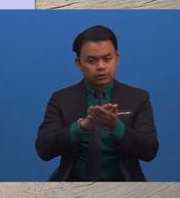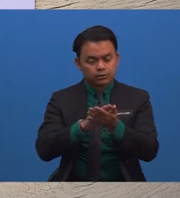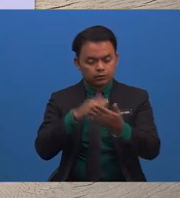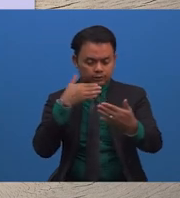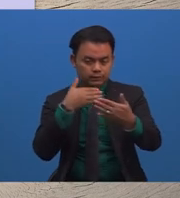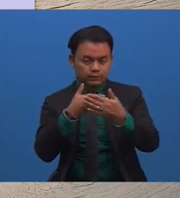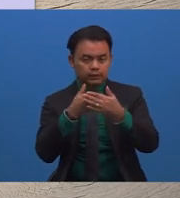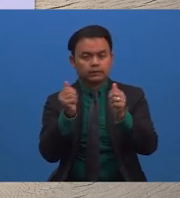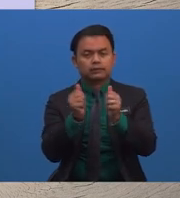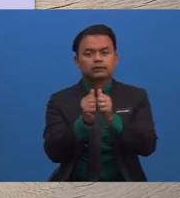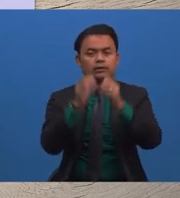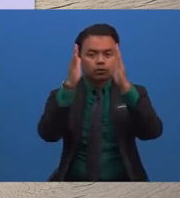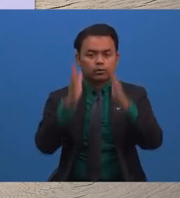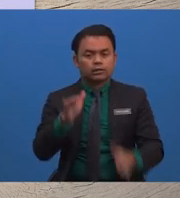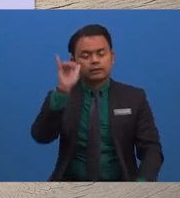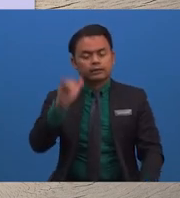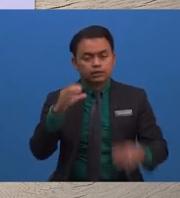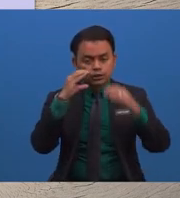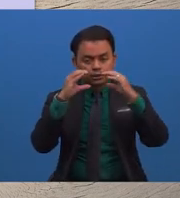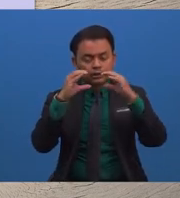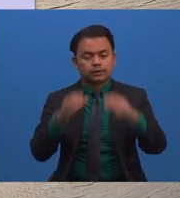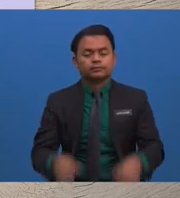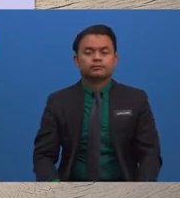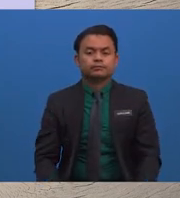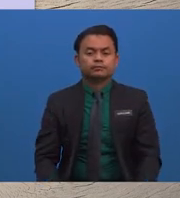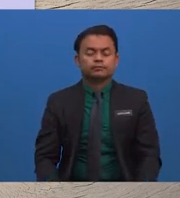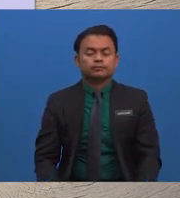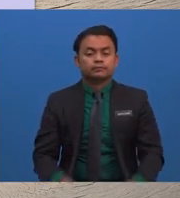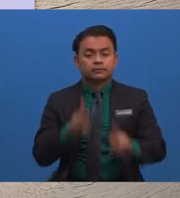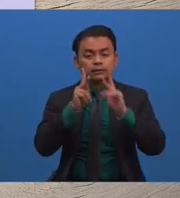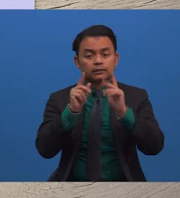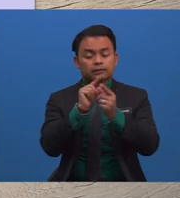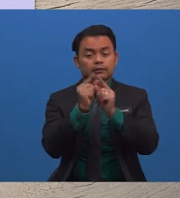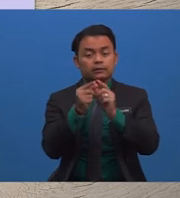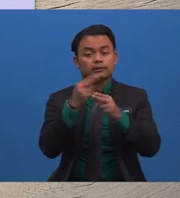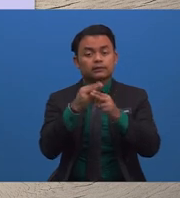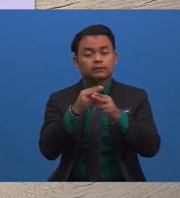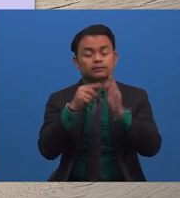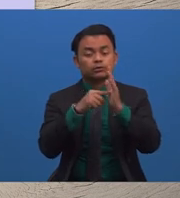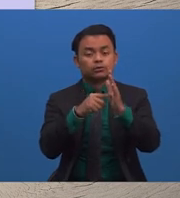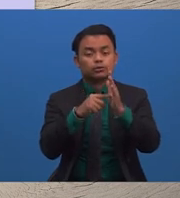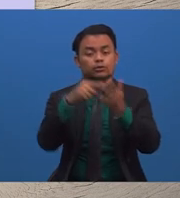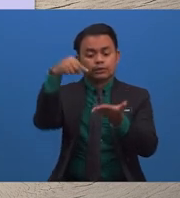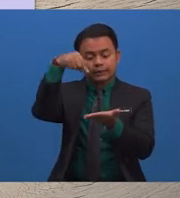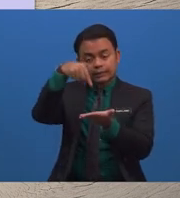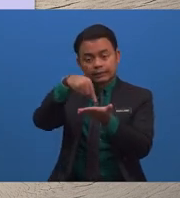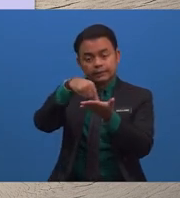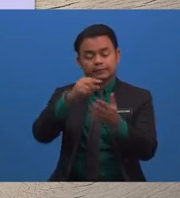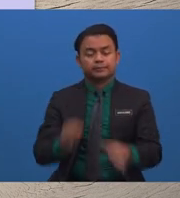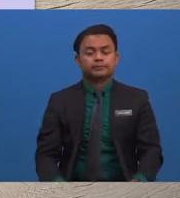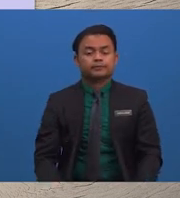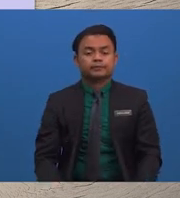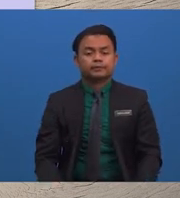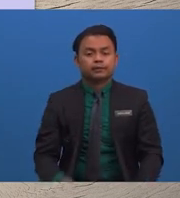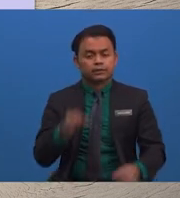dengan orang yang bercakap, kata ganti nama tunjuk ialah ini. Jika sekolah kebangsaan